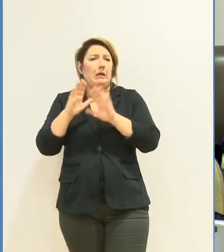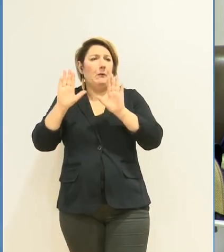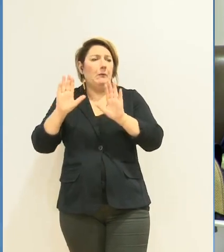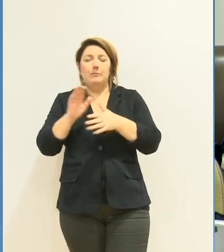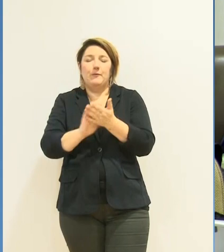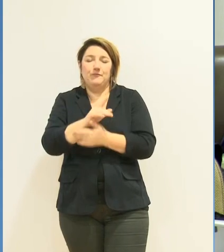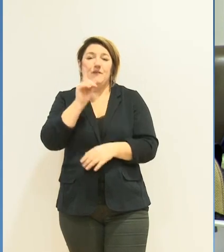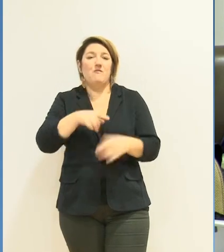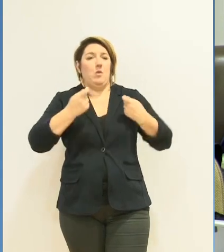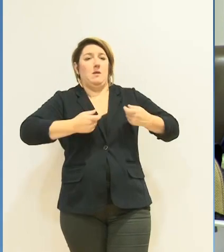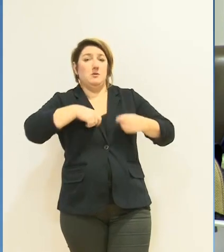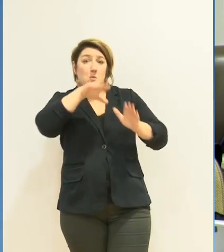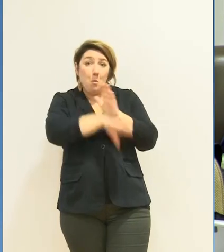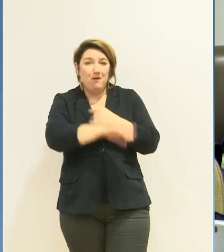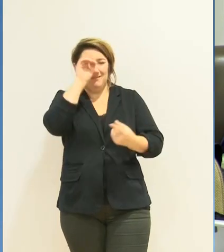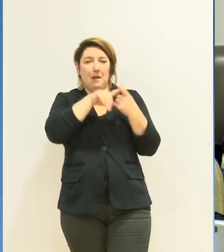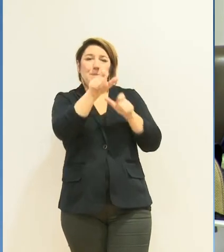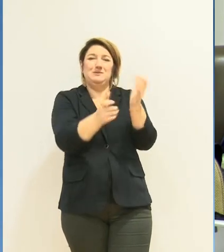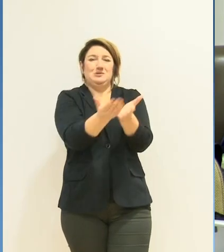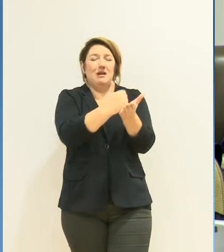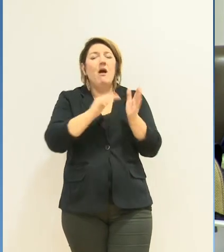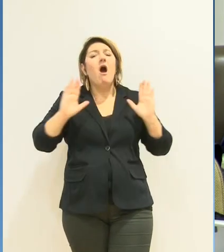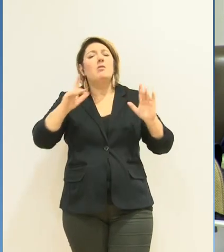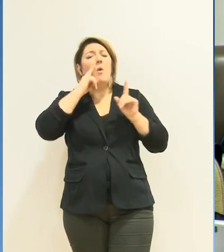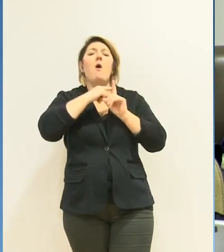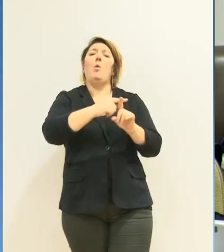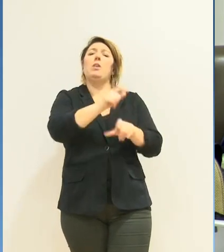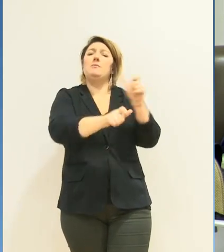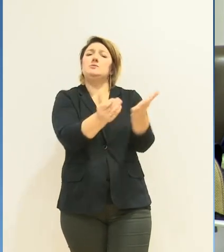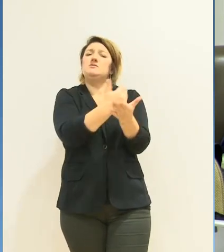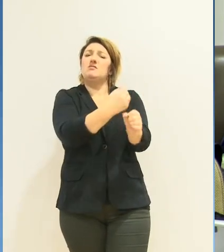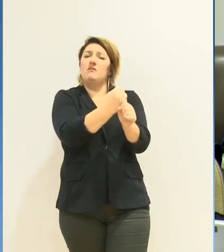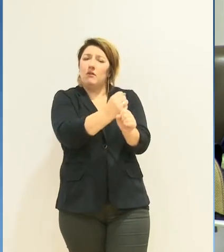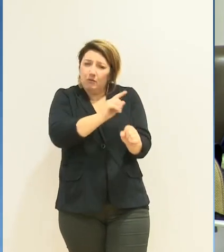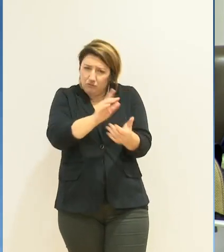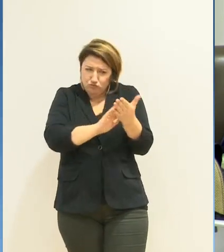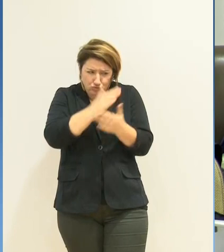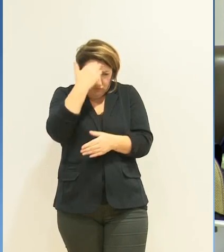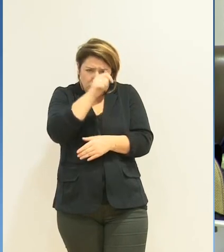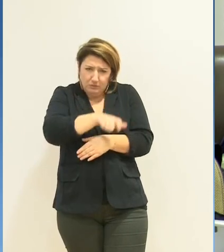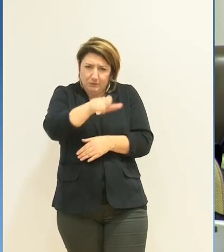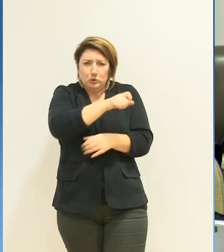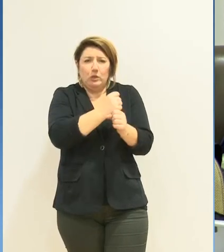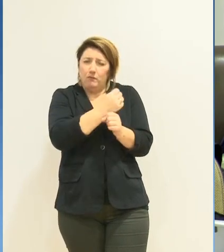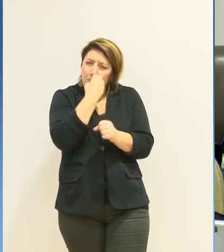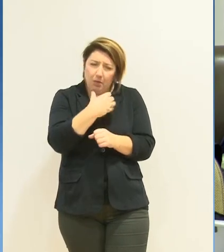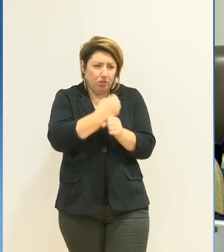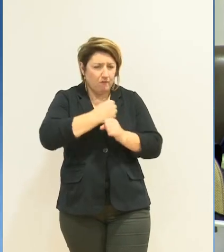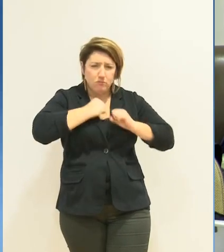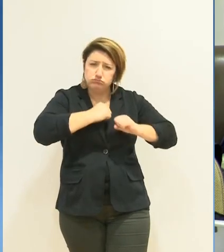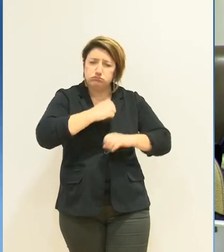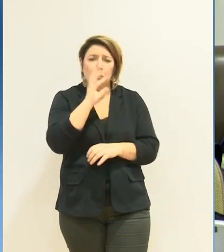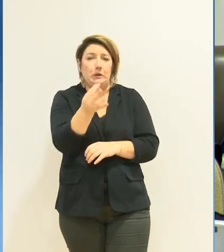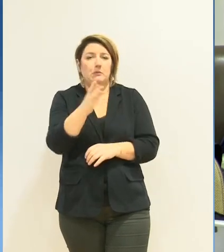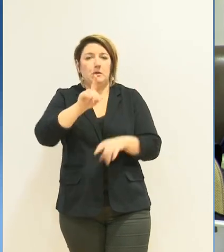encore une fois c'est pas contre le personnel je sais que beaucoup de travaille bien et dur mais il ya des fois je me demande si nous avons